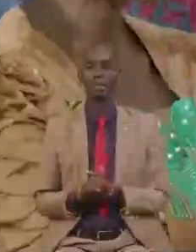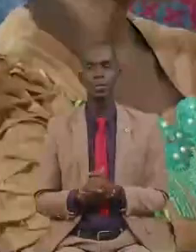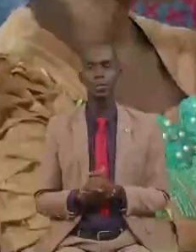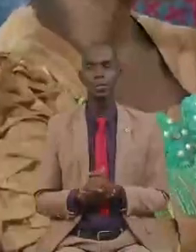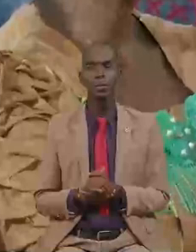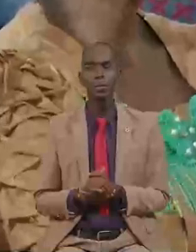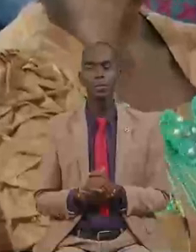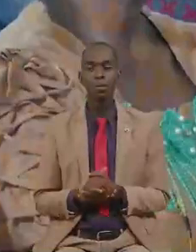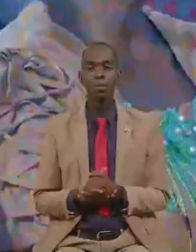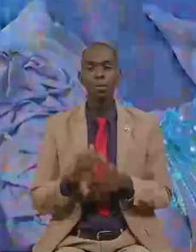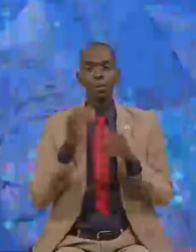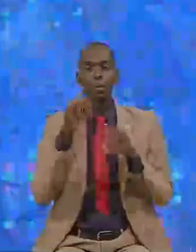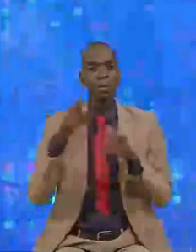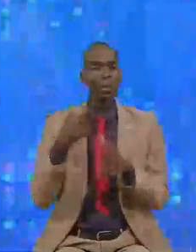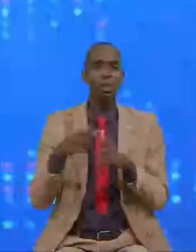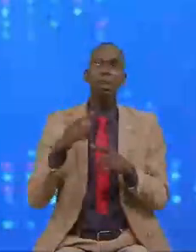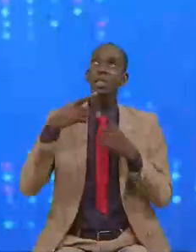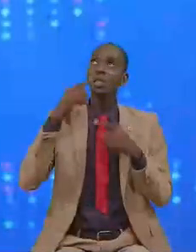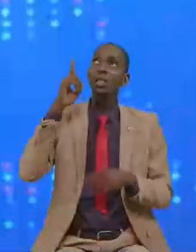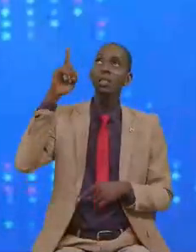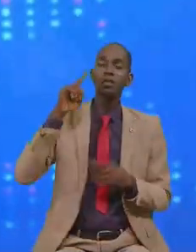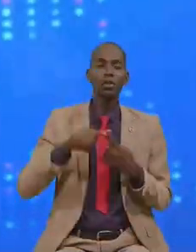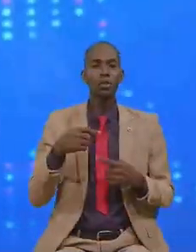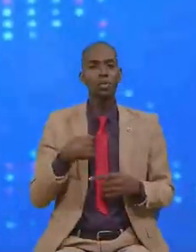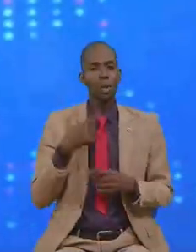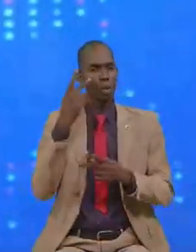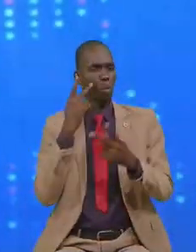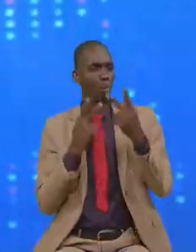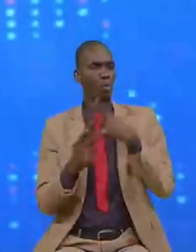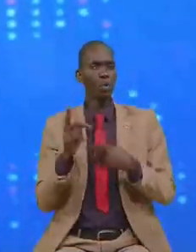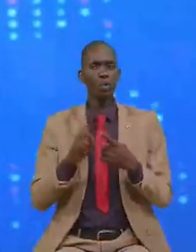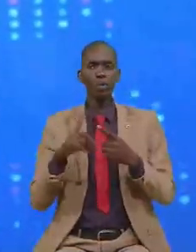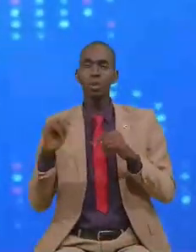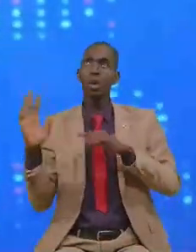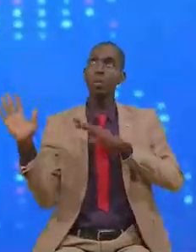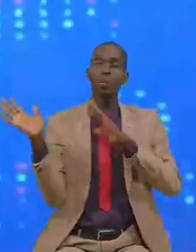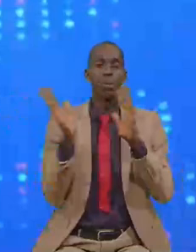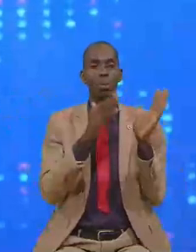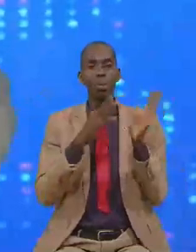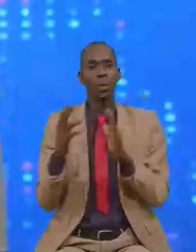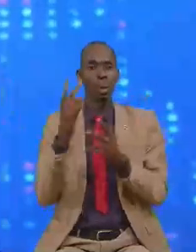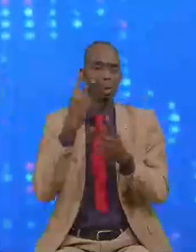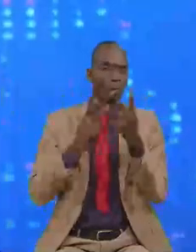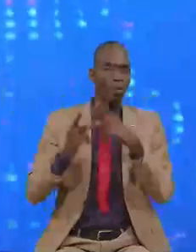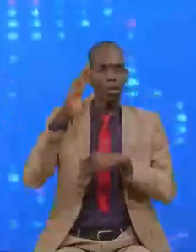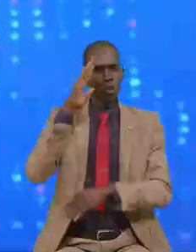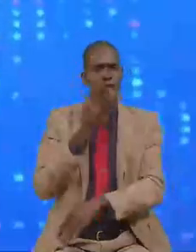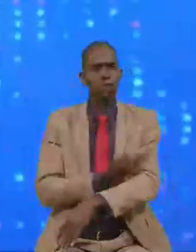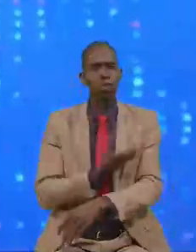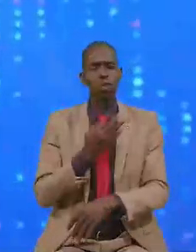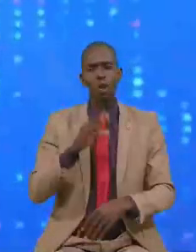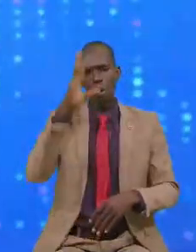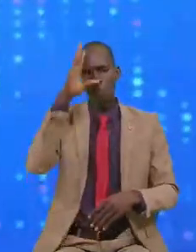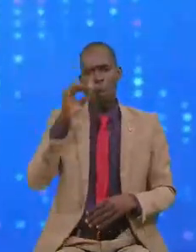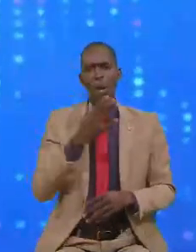Alors, il me dit, prophétise au vent, prophétise. Fils de l'homme,